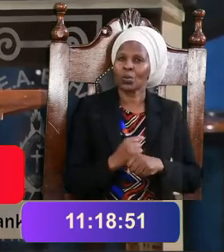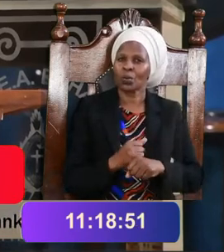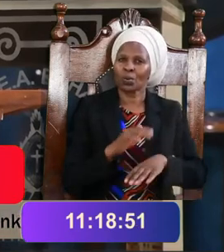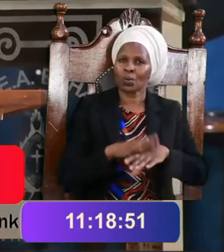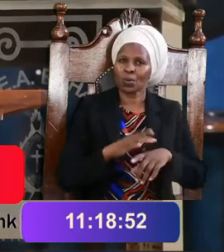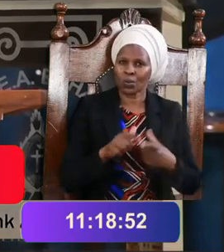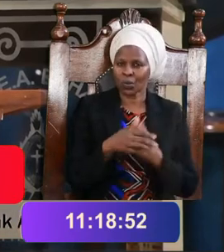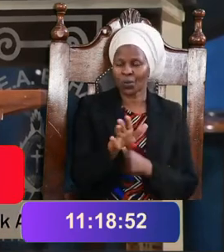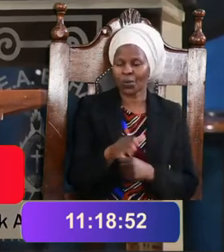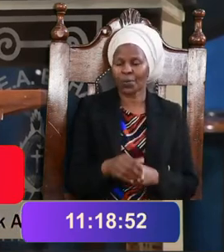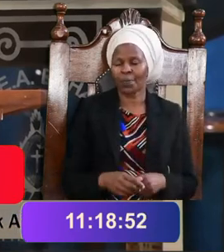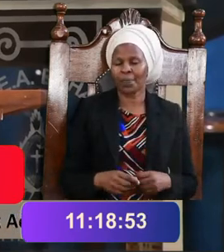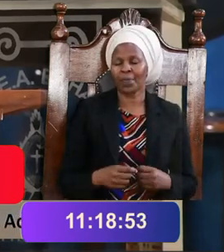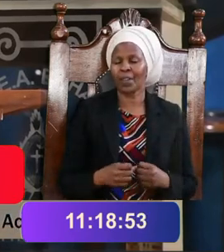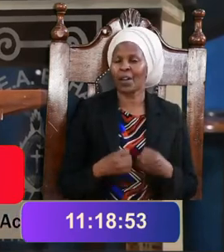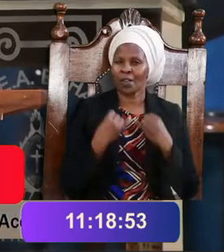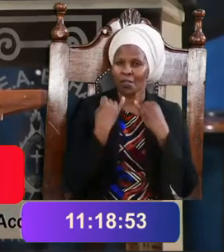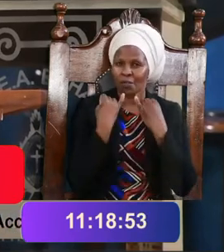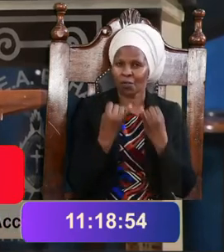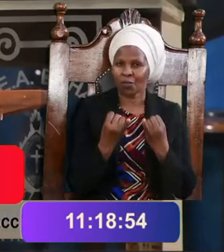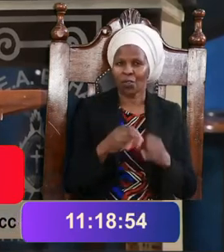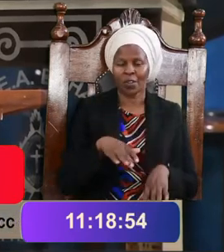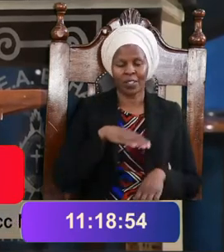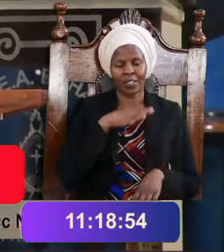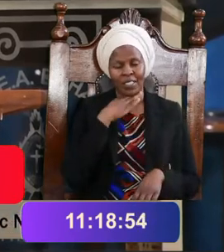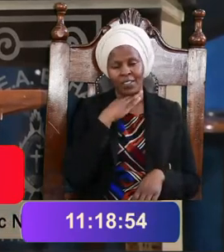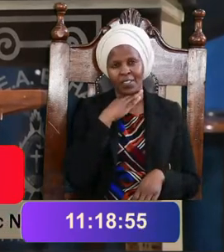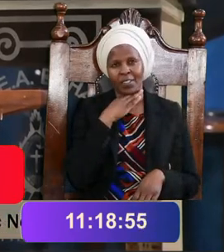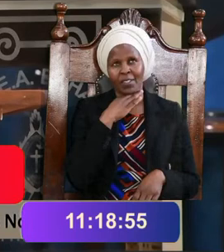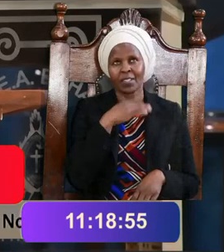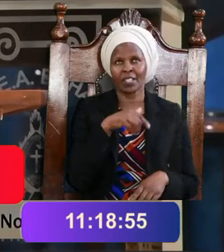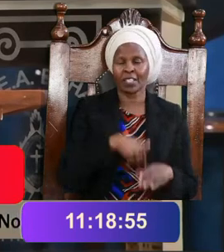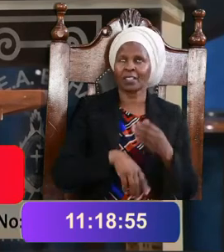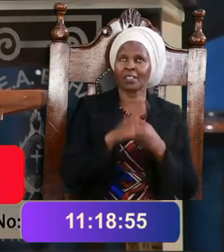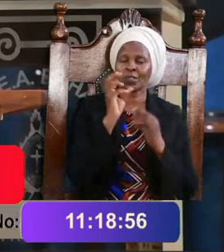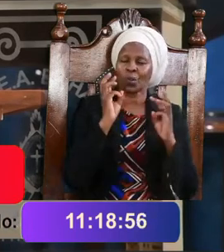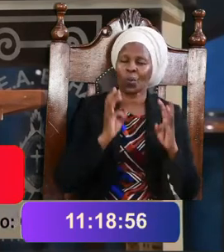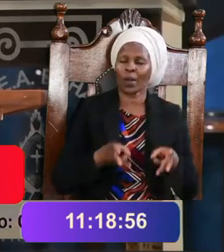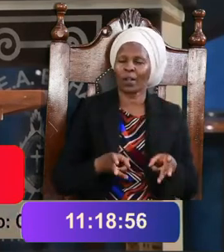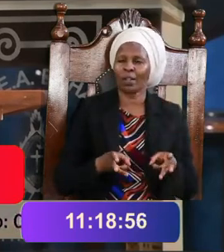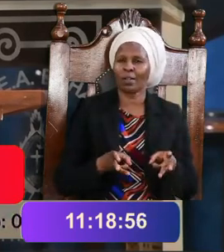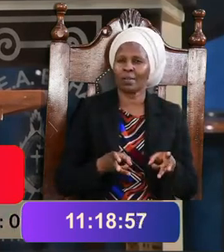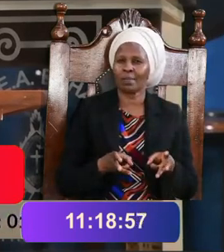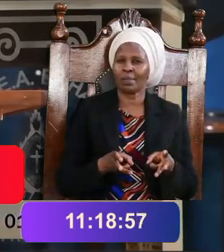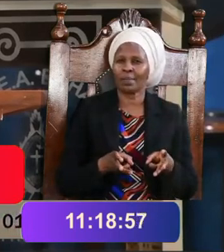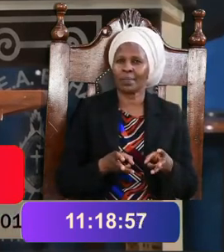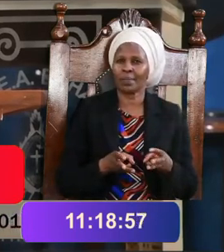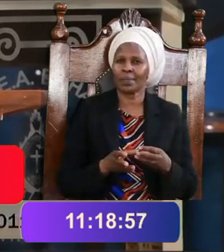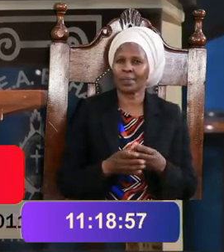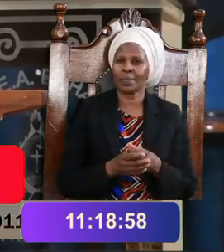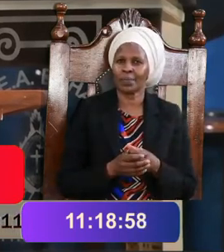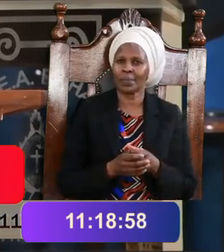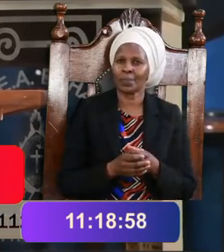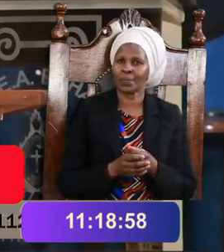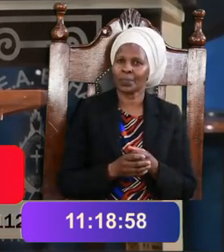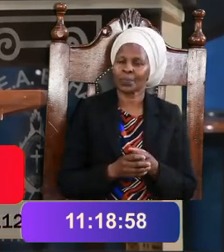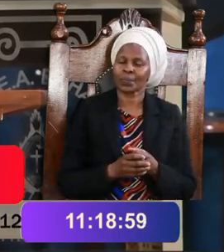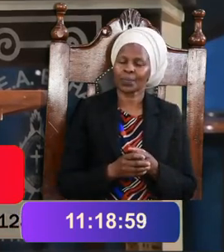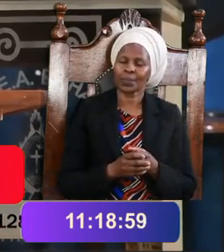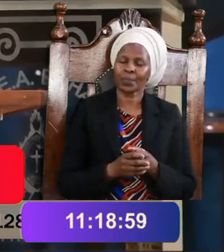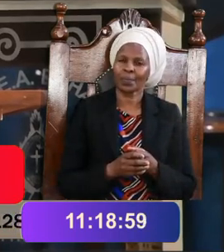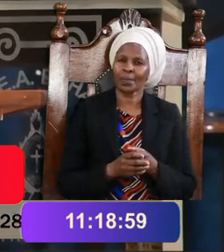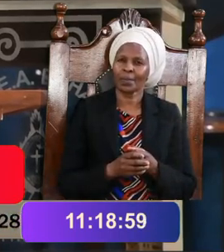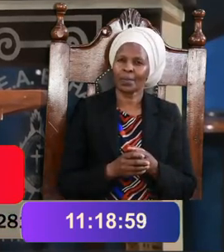Matangazo ya vifo ni katika kukubali mapenzi ya Mungu. Tuwatangazia kifo cha Joshua